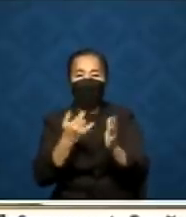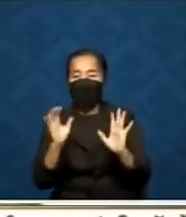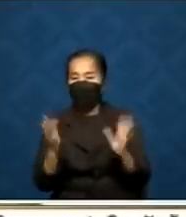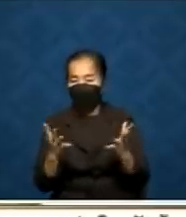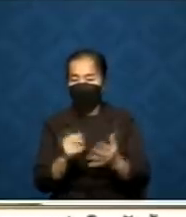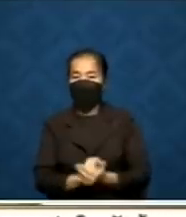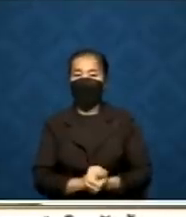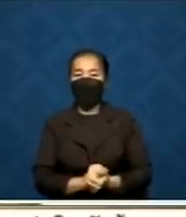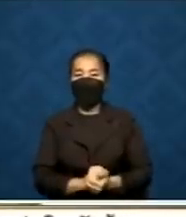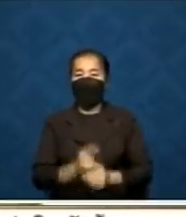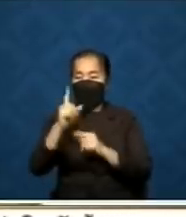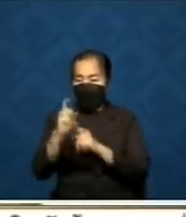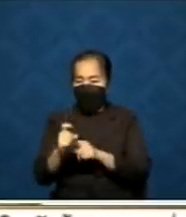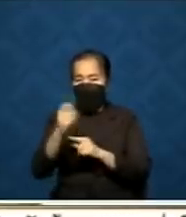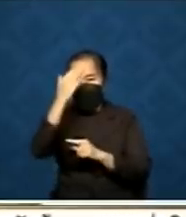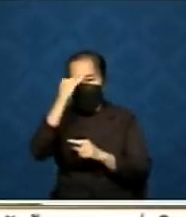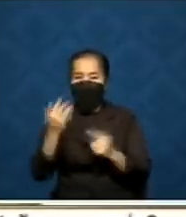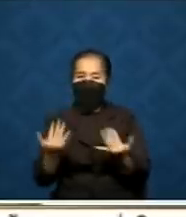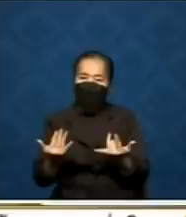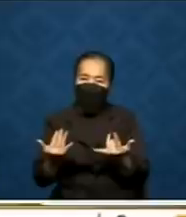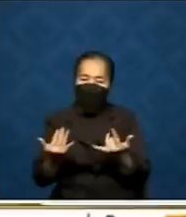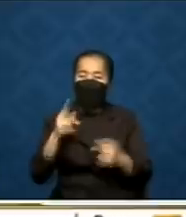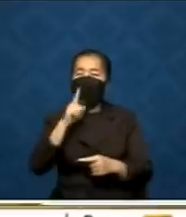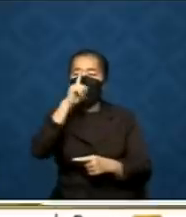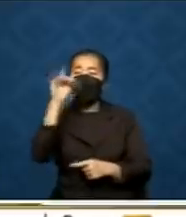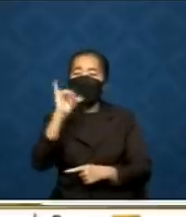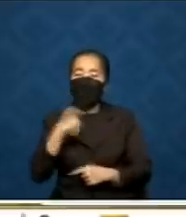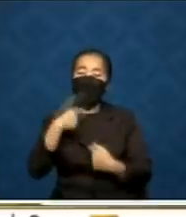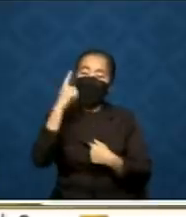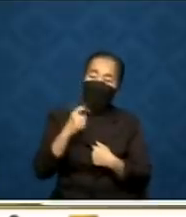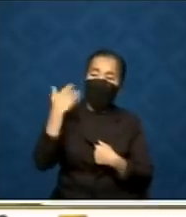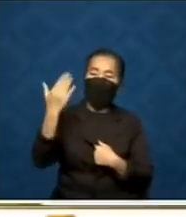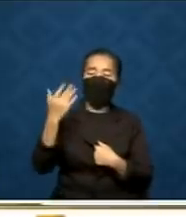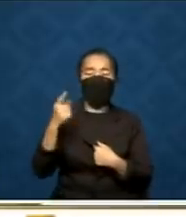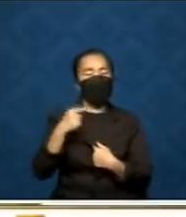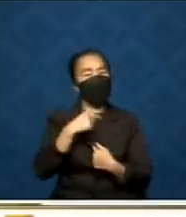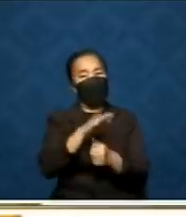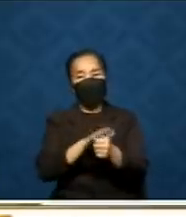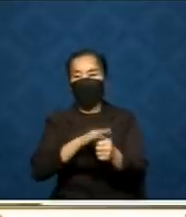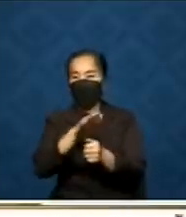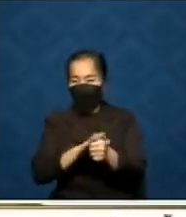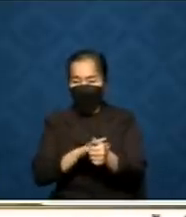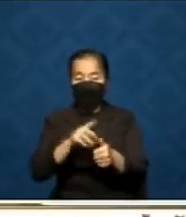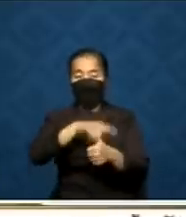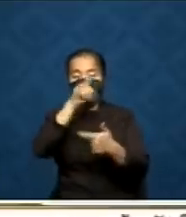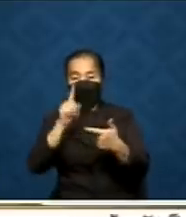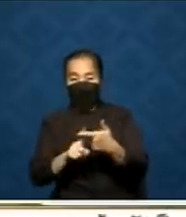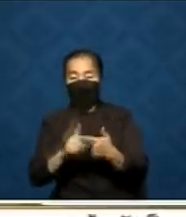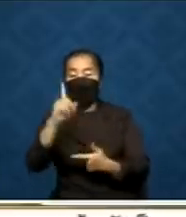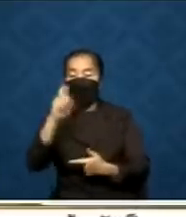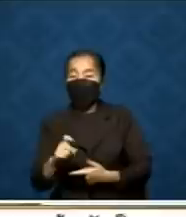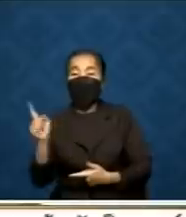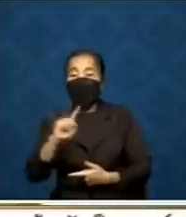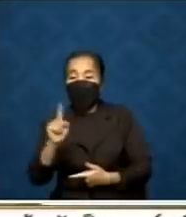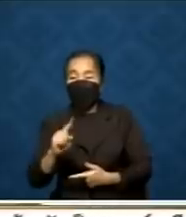ตายตร.ตรวจที่มันสังเวชมากคะแล้วก็ไปตายตอนอยู่เตียงอยู่โรงพยาบาลเนี่ย